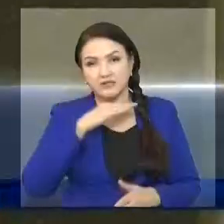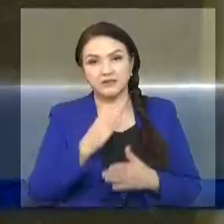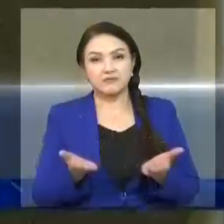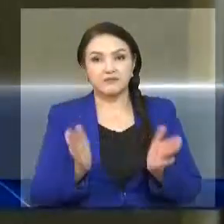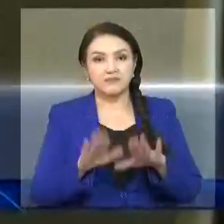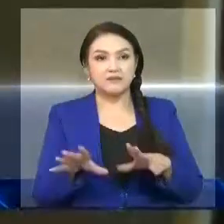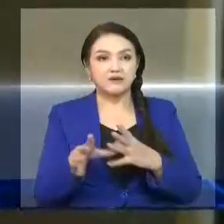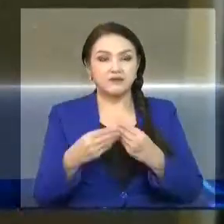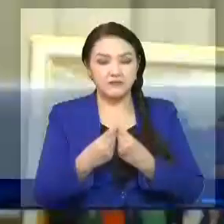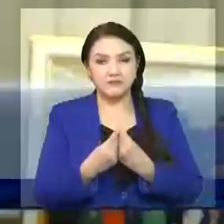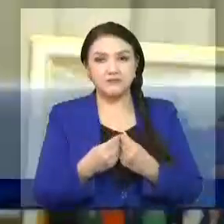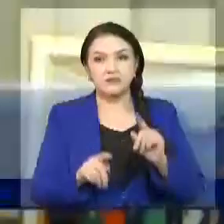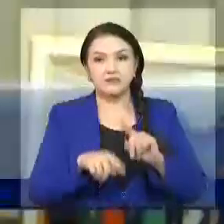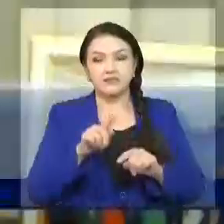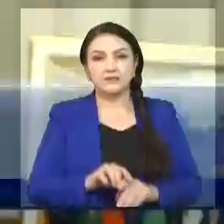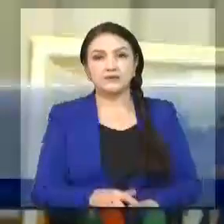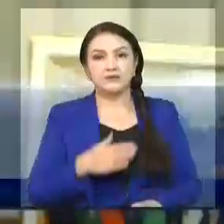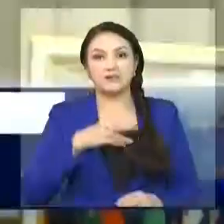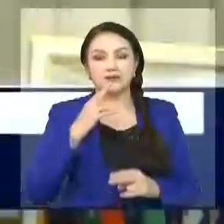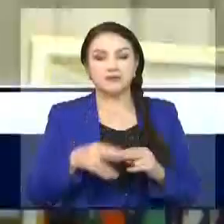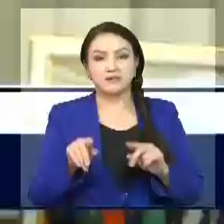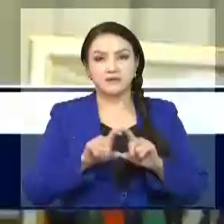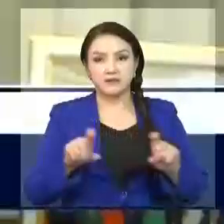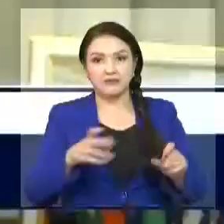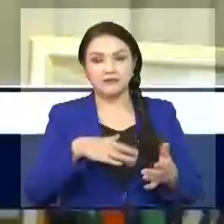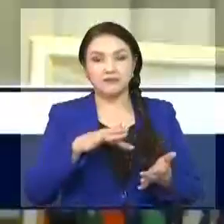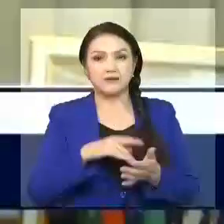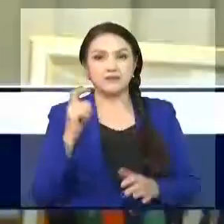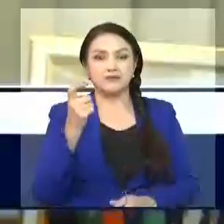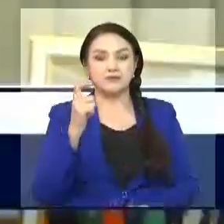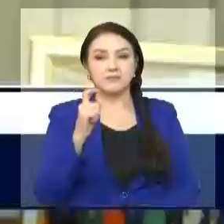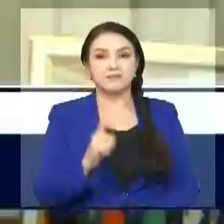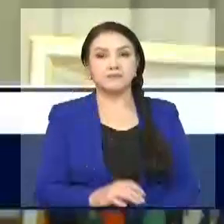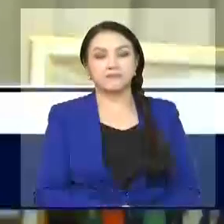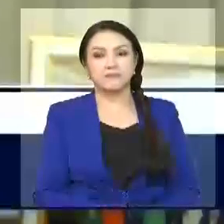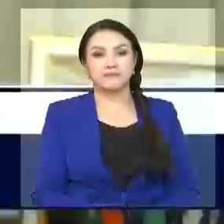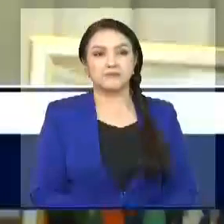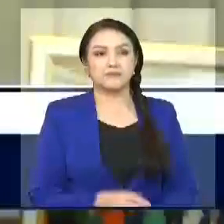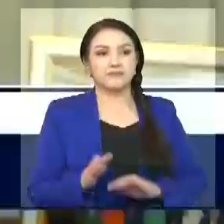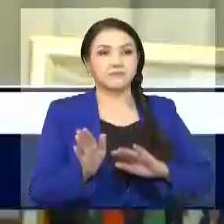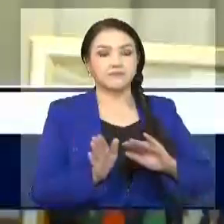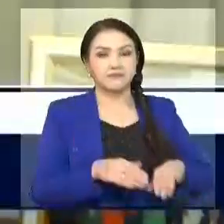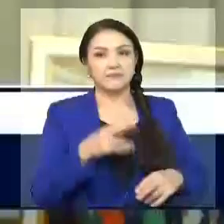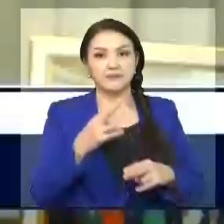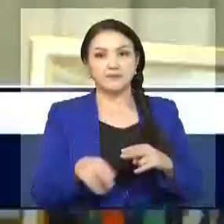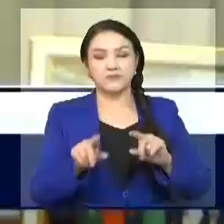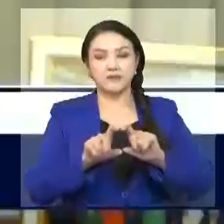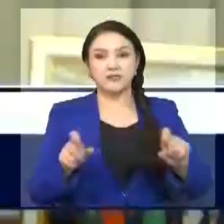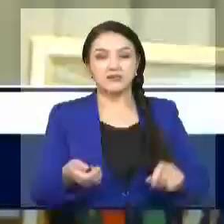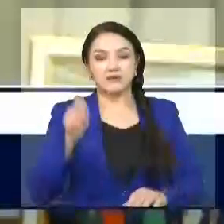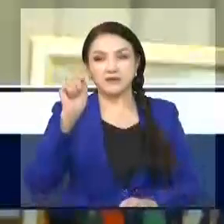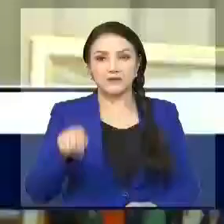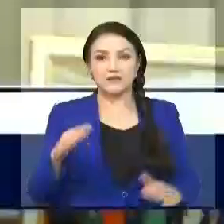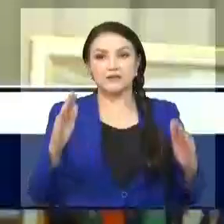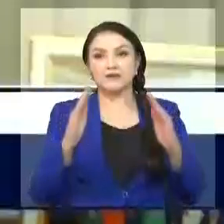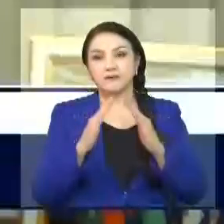остаться с семьей на родине. Я закончил школу в городе Хромтау. После окончания школы приехал